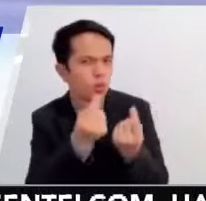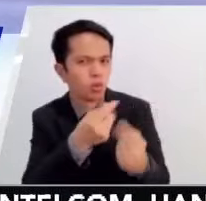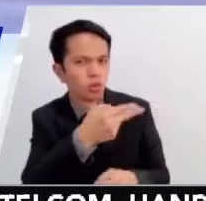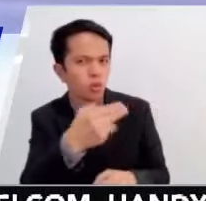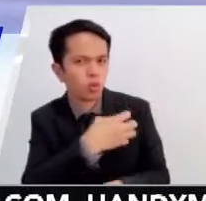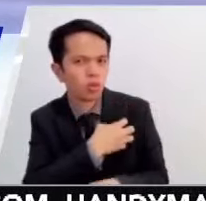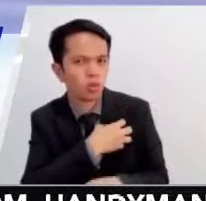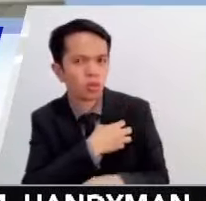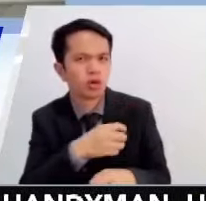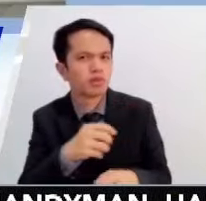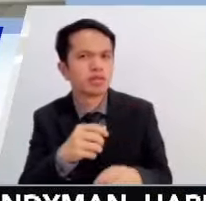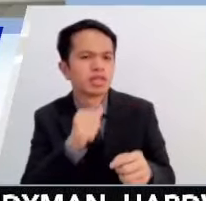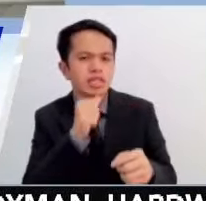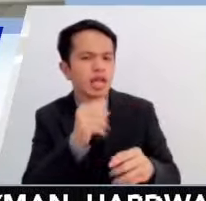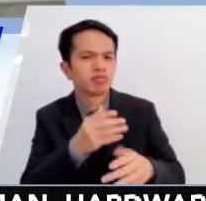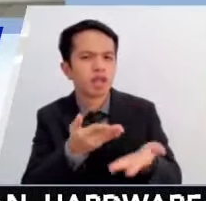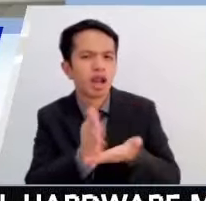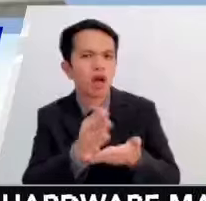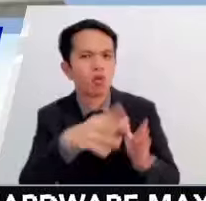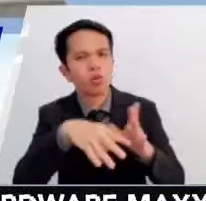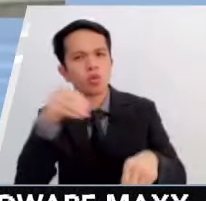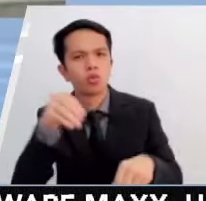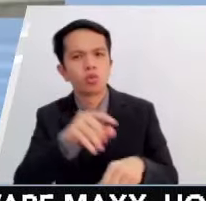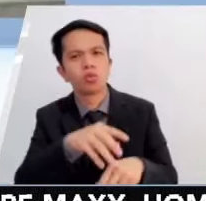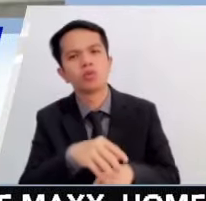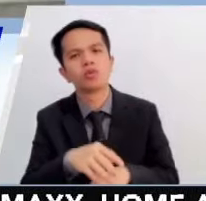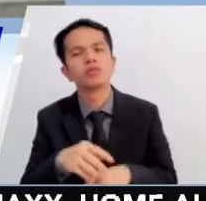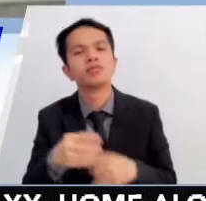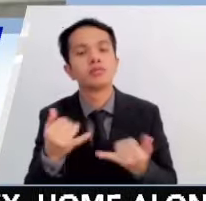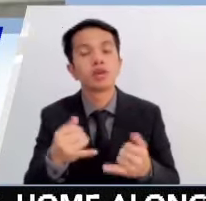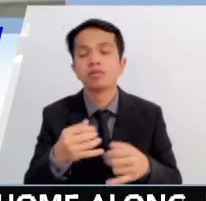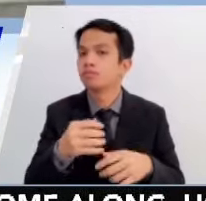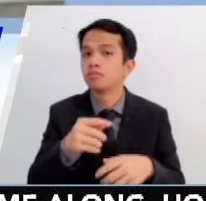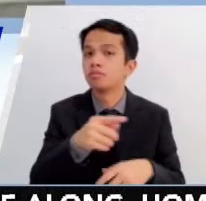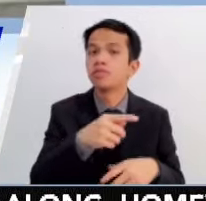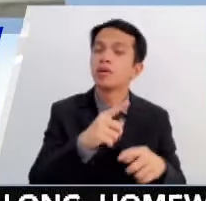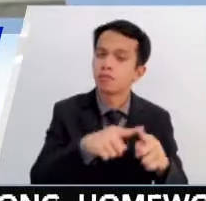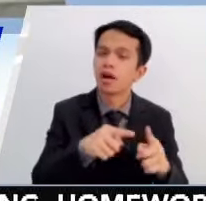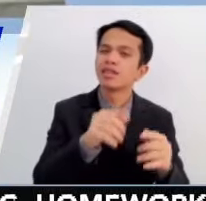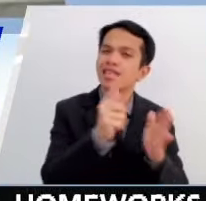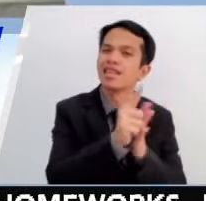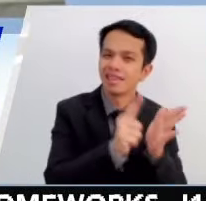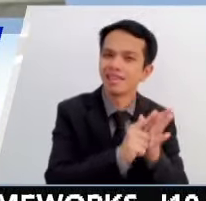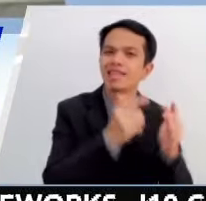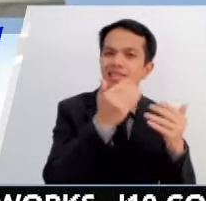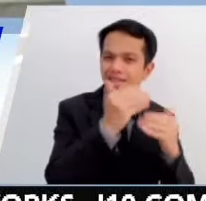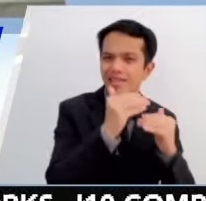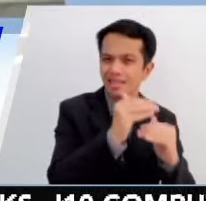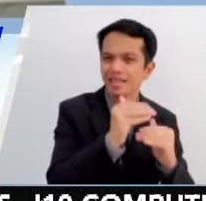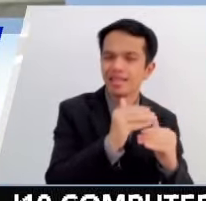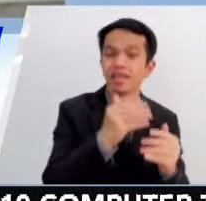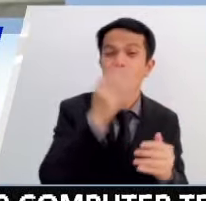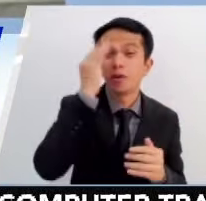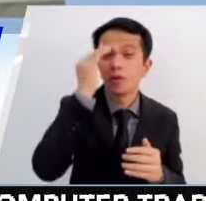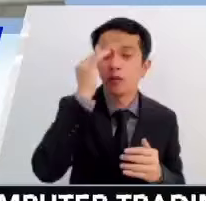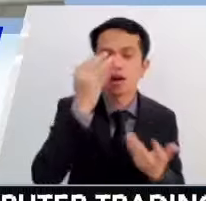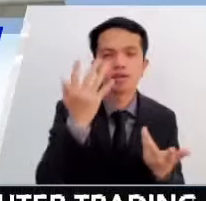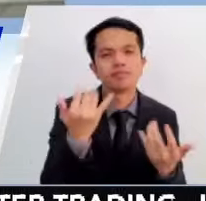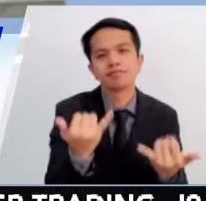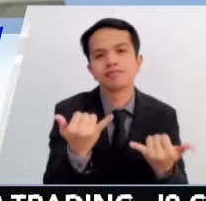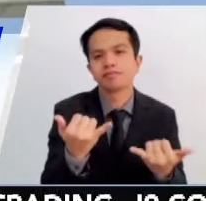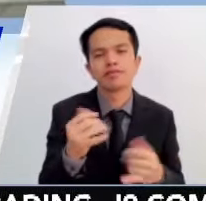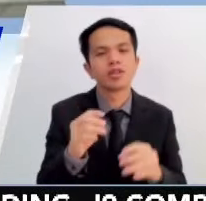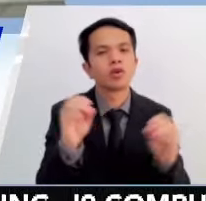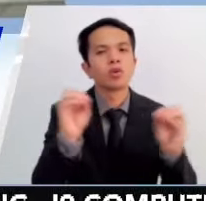bansa? Siyempre, Rafi, within the limits of their legal authority lang po ang mga yan sapagkat wala pa po yung tinatawag